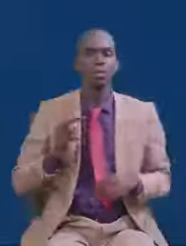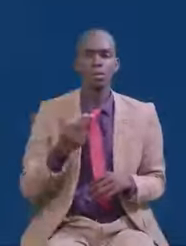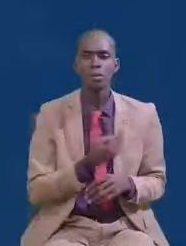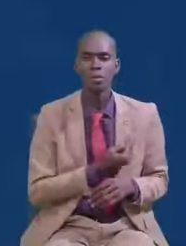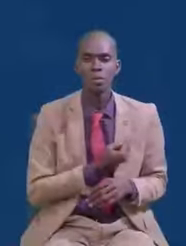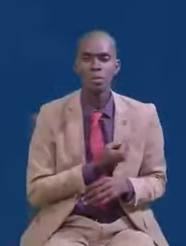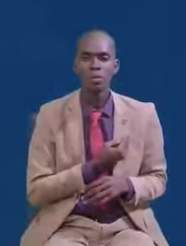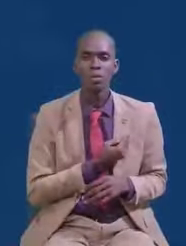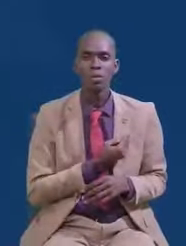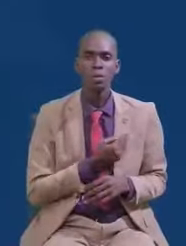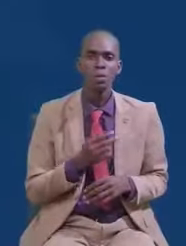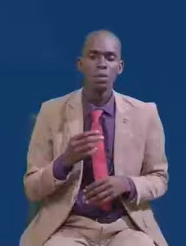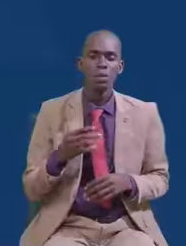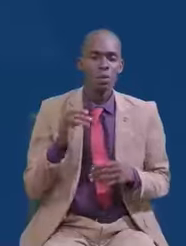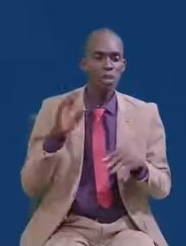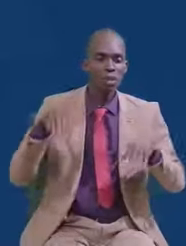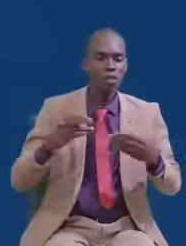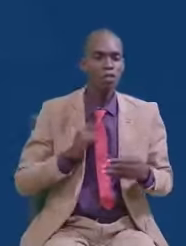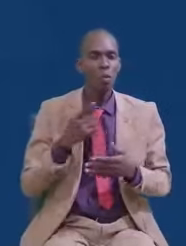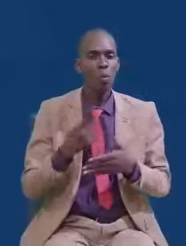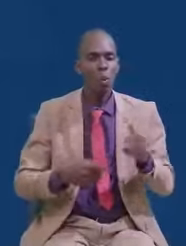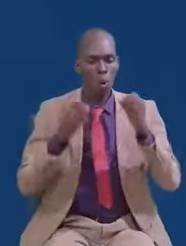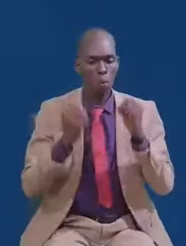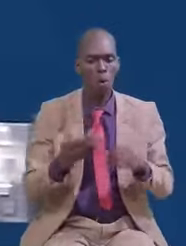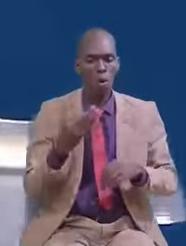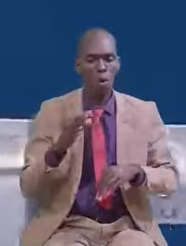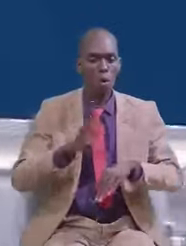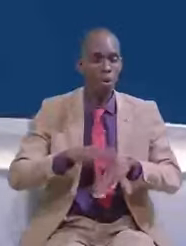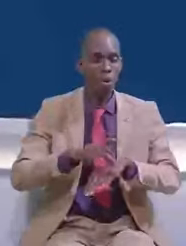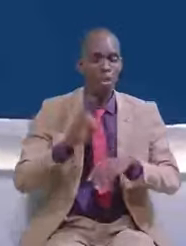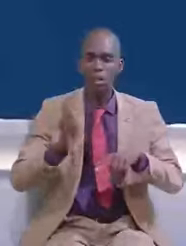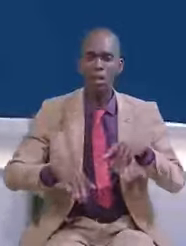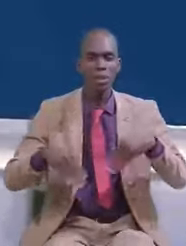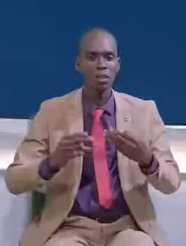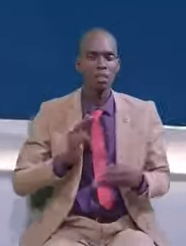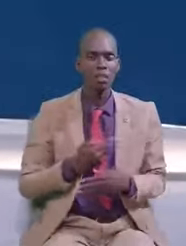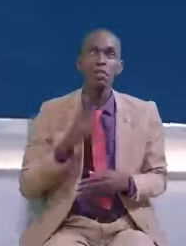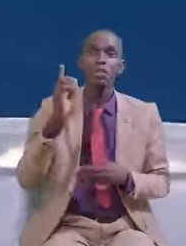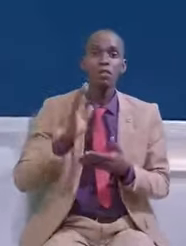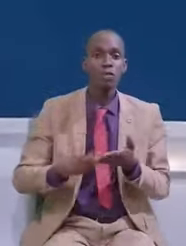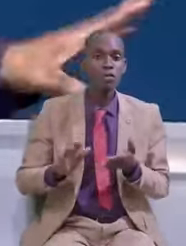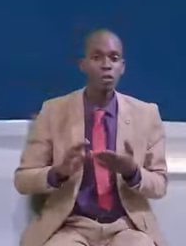Ce que la puissance, le pouvoir de la terre ne peut nous donner, Jésus nous donne cela.